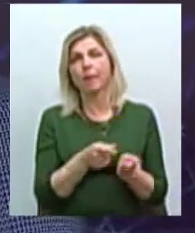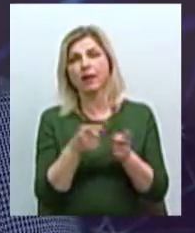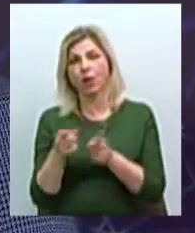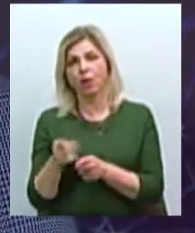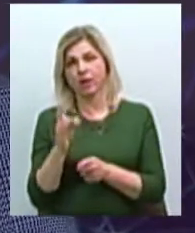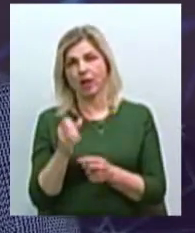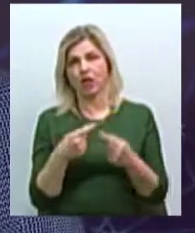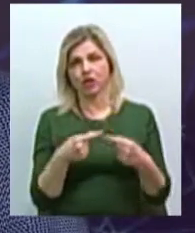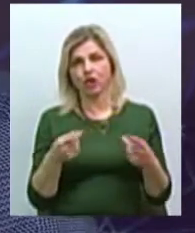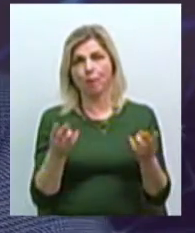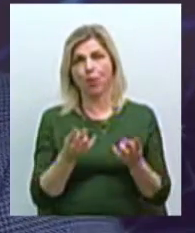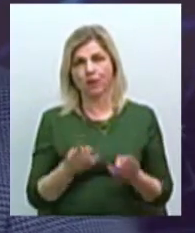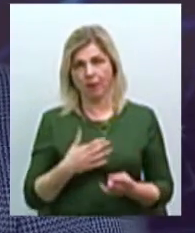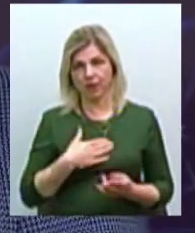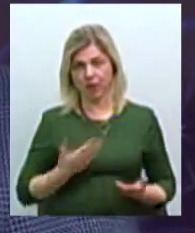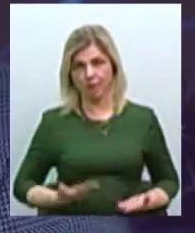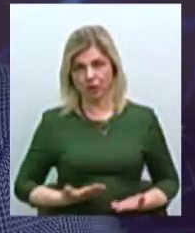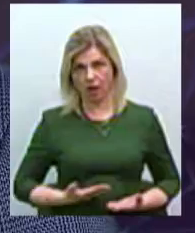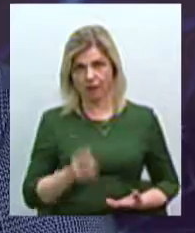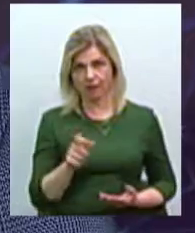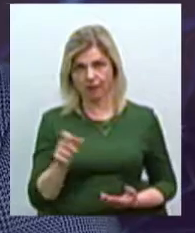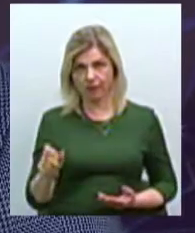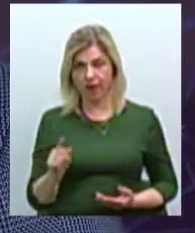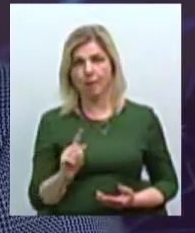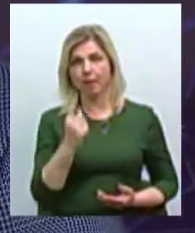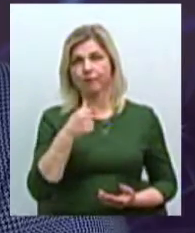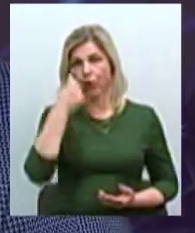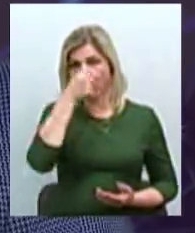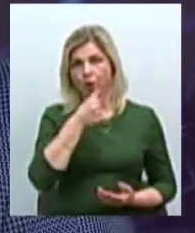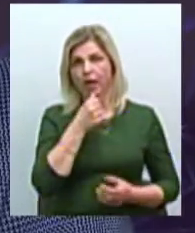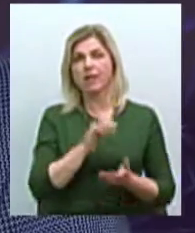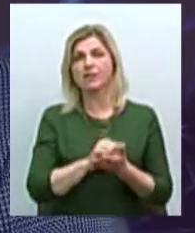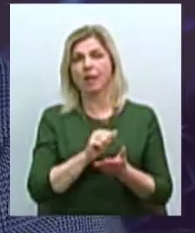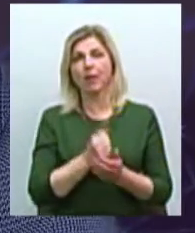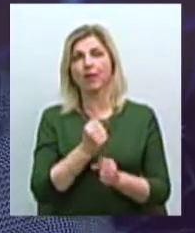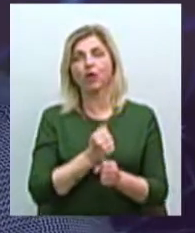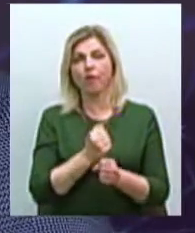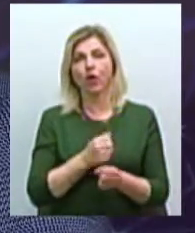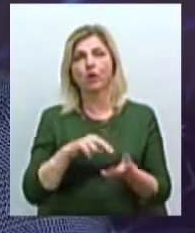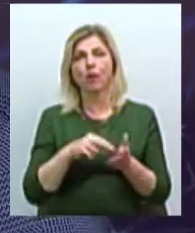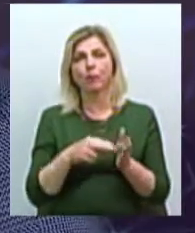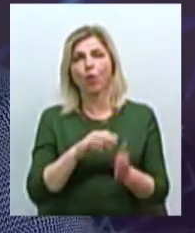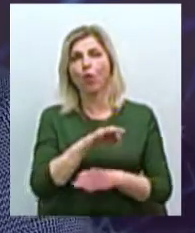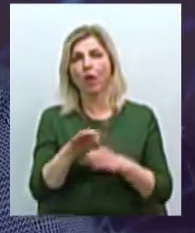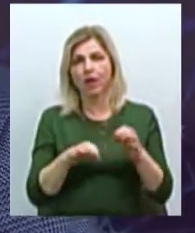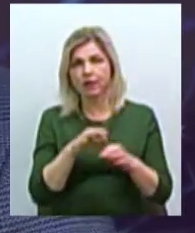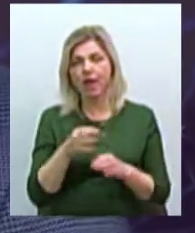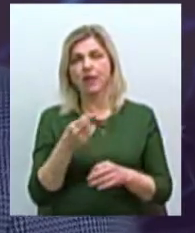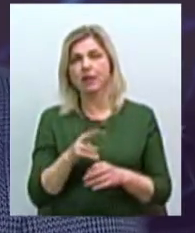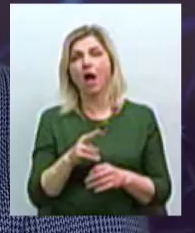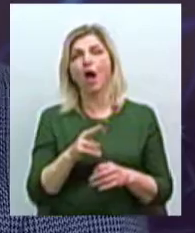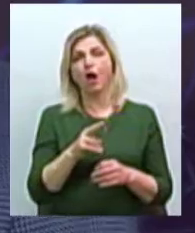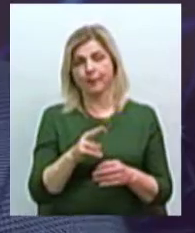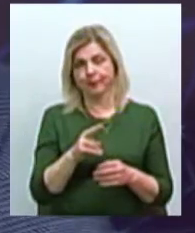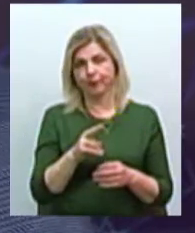інші потреби наших мешканців. Тому перші роки ми займалися розробкою проєктно-кошторисних документацій для бюджетного сектору,